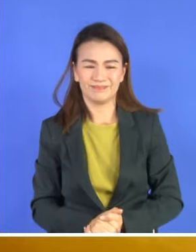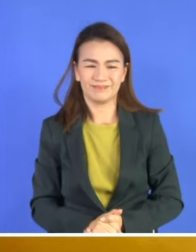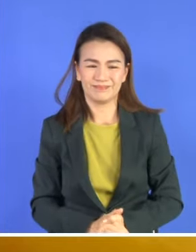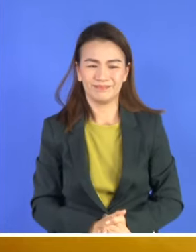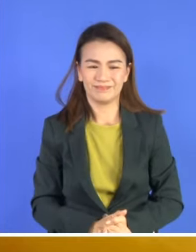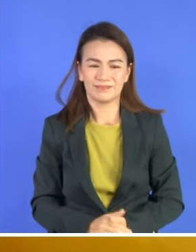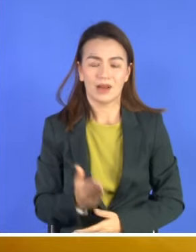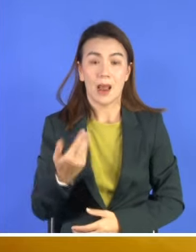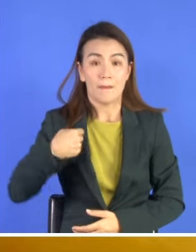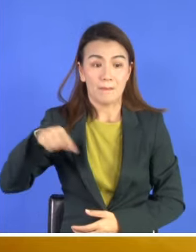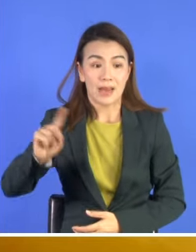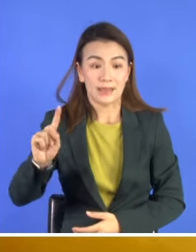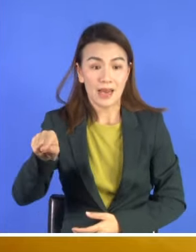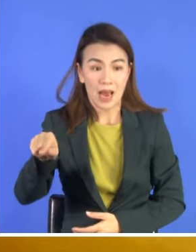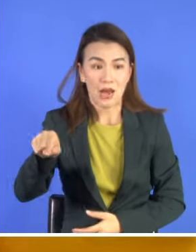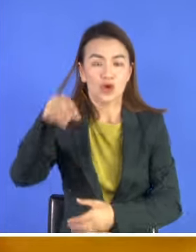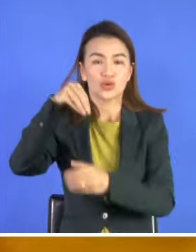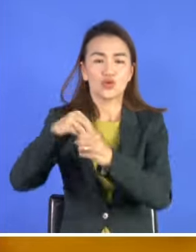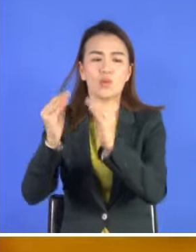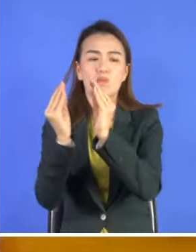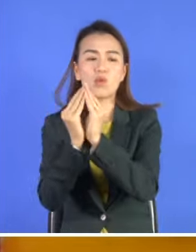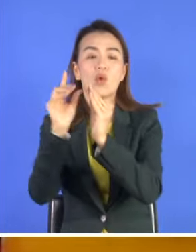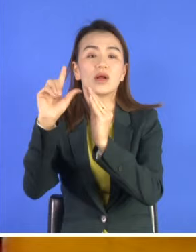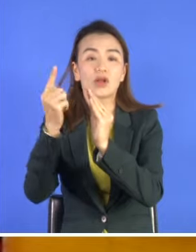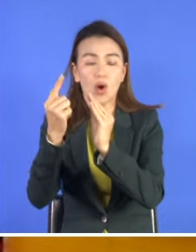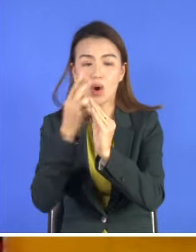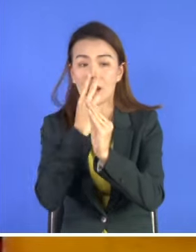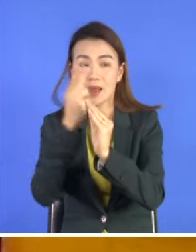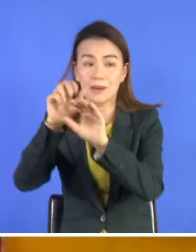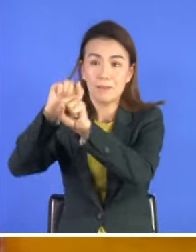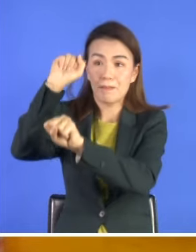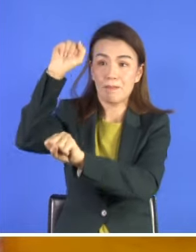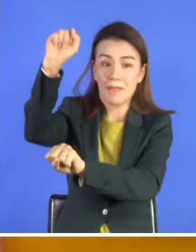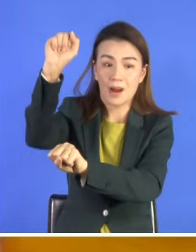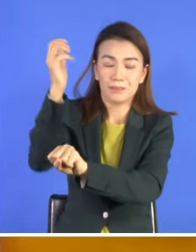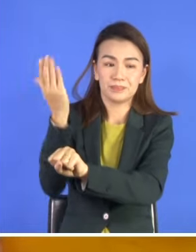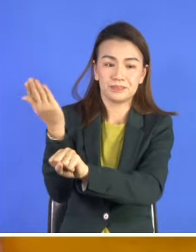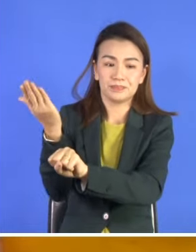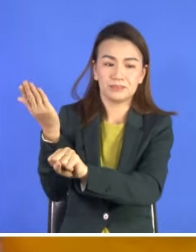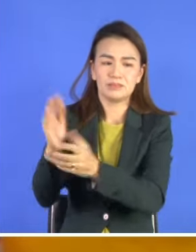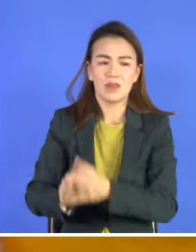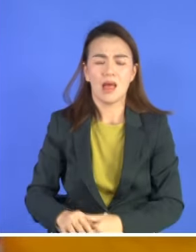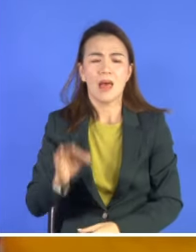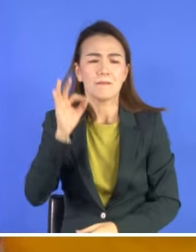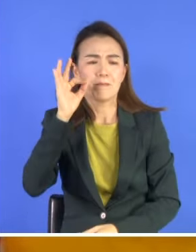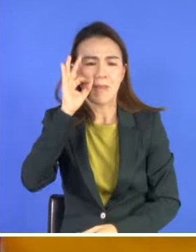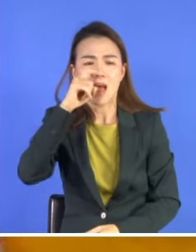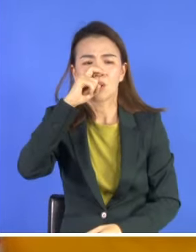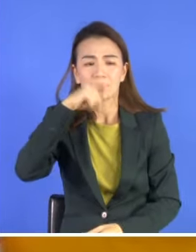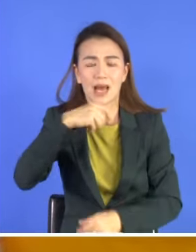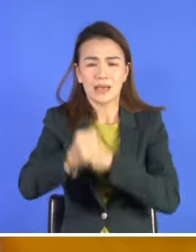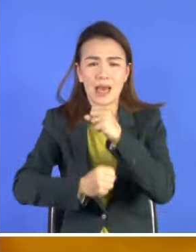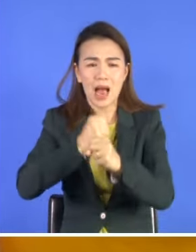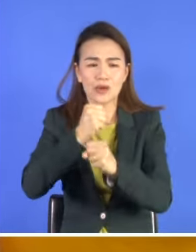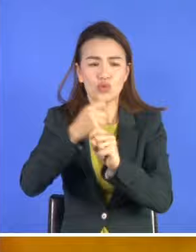สงฆ์ตำบลพิมลราชอำภอบางบัวทองจังหวัดนนทบุรีเห็นป้ายใหญ่ๆนี่มั้ยคะตามหาแมวไทยเพศผู้อายุ 9เดือน